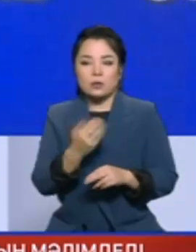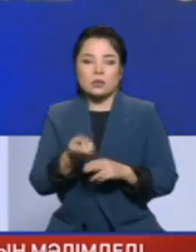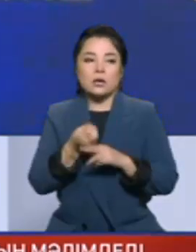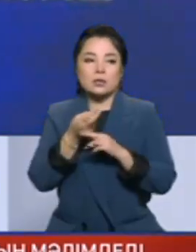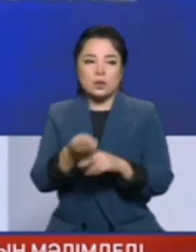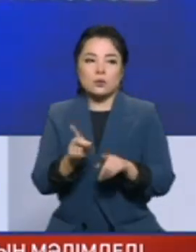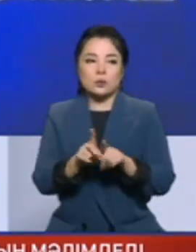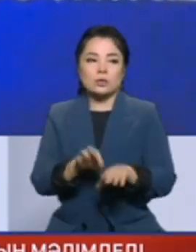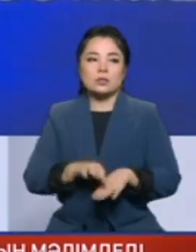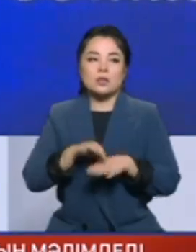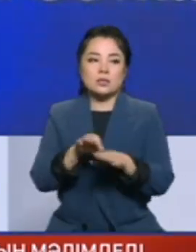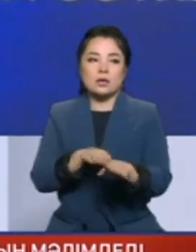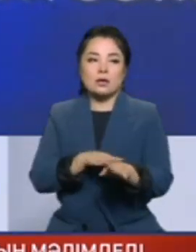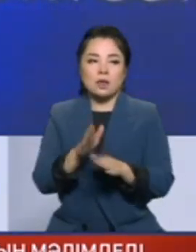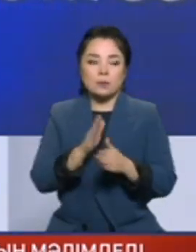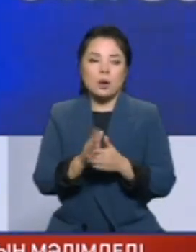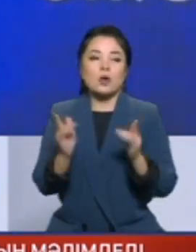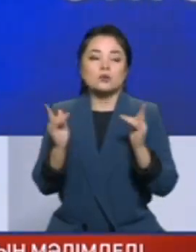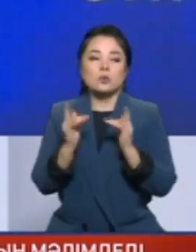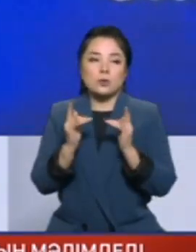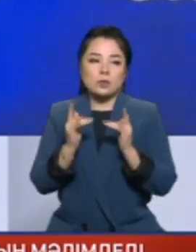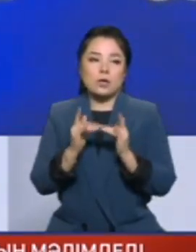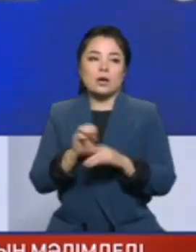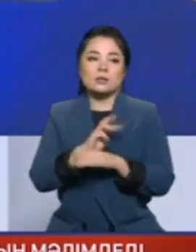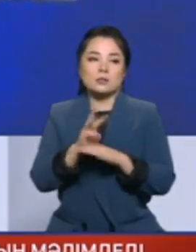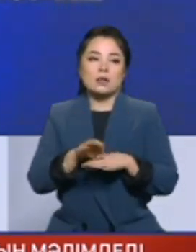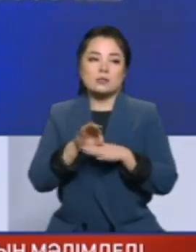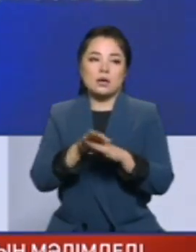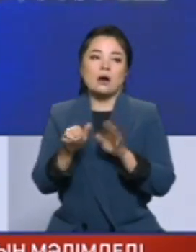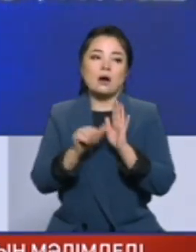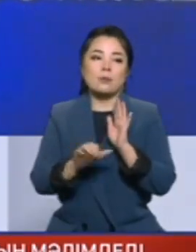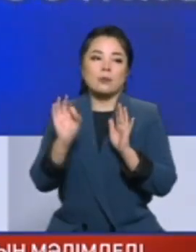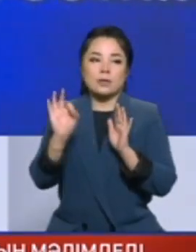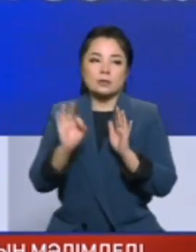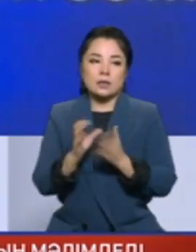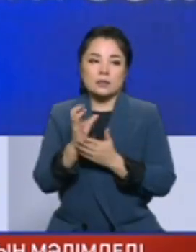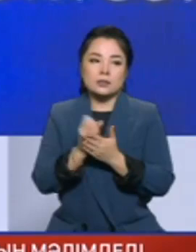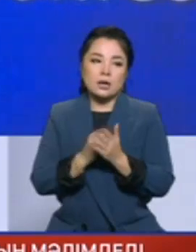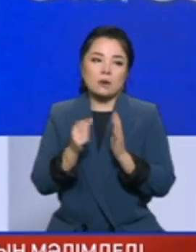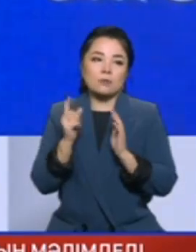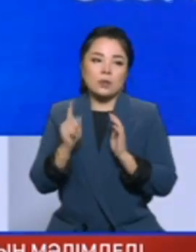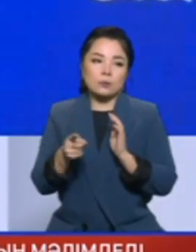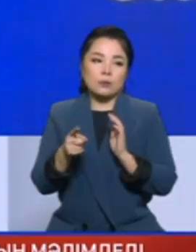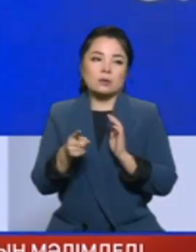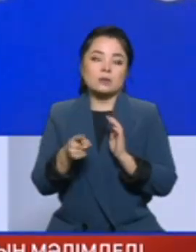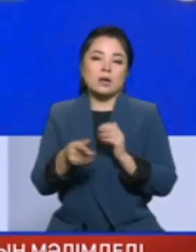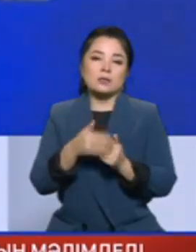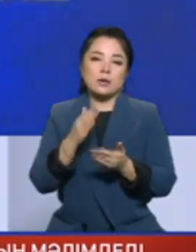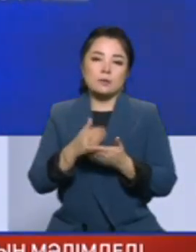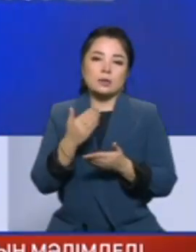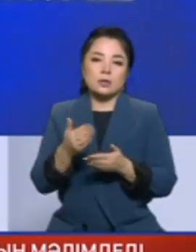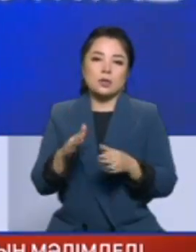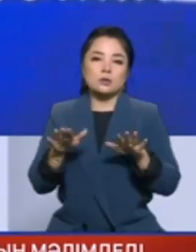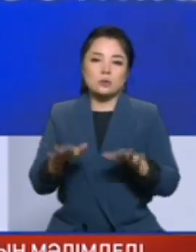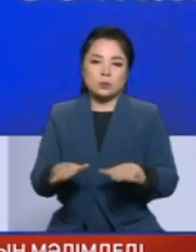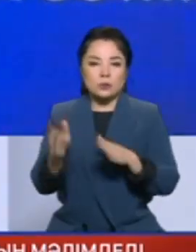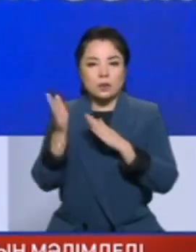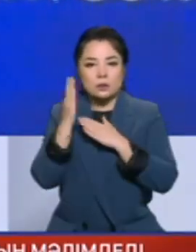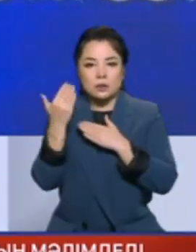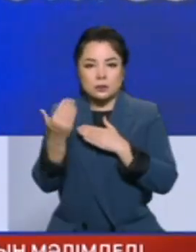госпитализация өткізілуде. Төсекпен қамту 60%-ды, резервте 1 мыңнан астам төсек